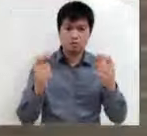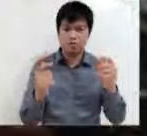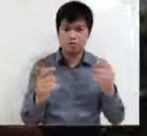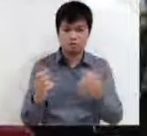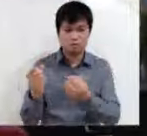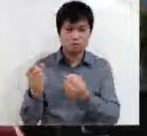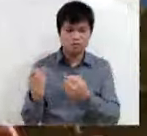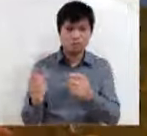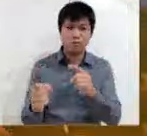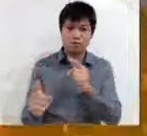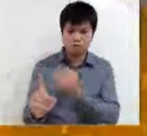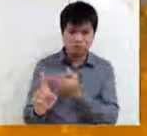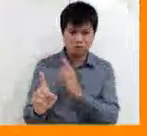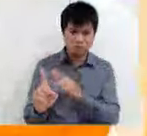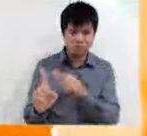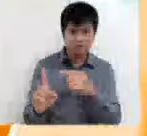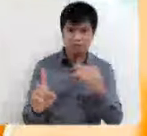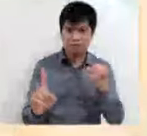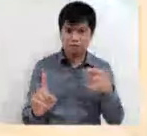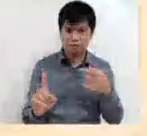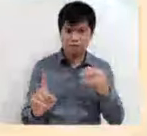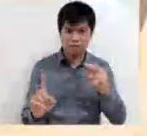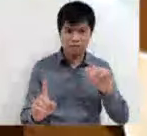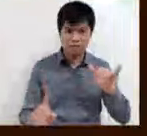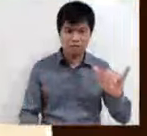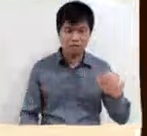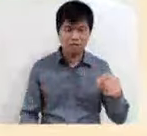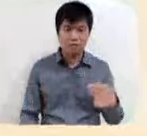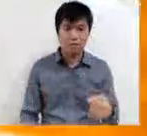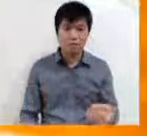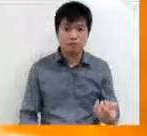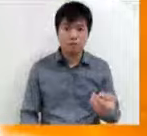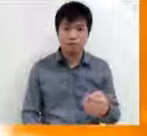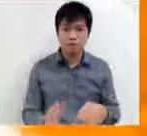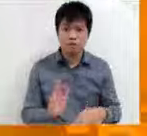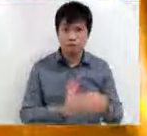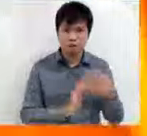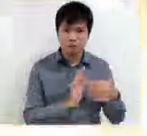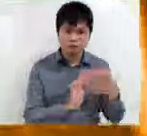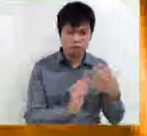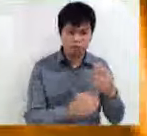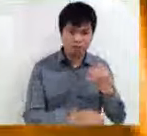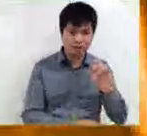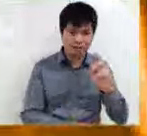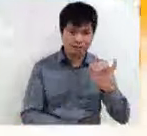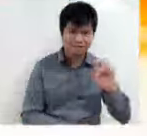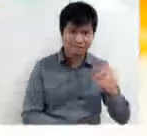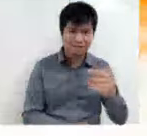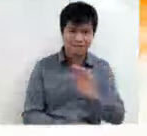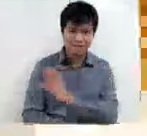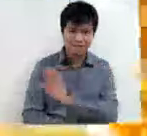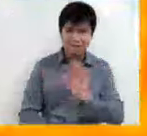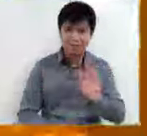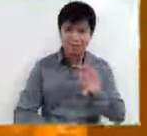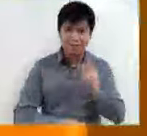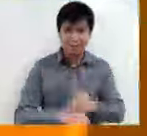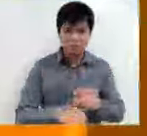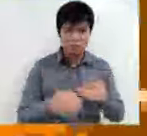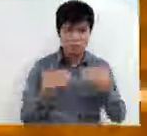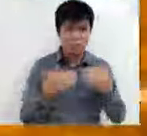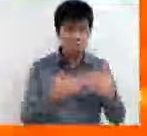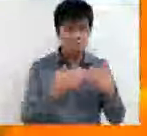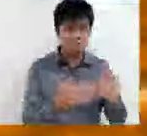eh. Dahil sa tumataas na ratings ng Frontline Pilipinas, tuloy-tuloy lang ang TV5